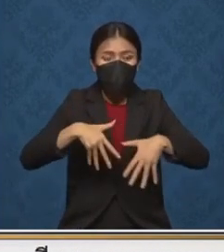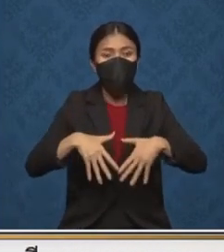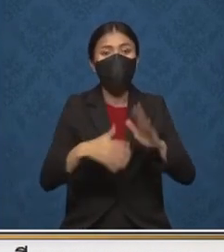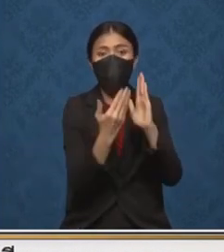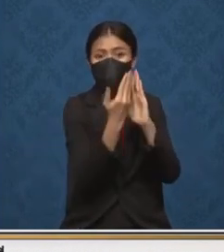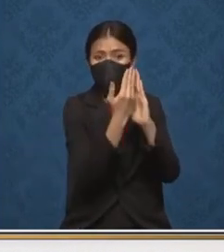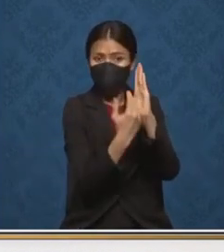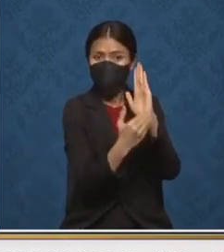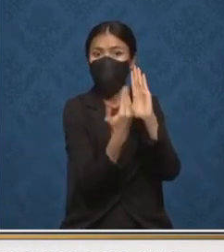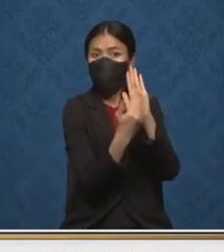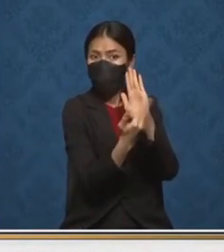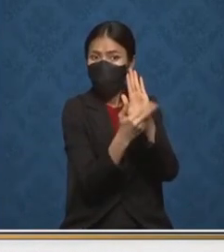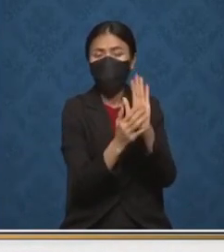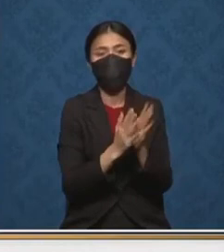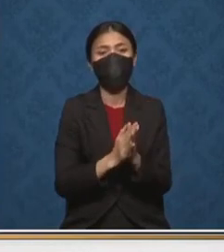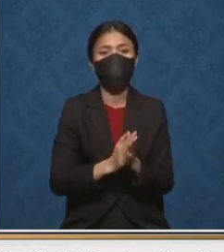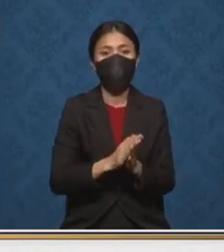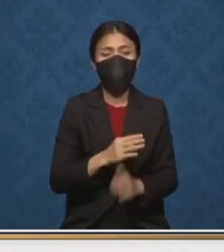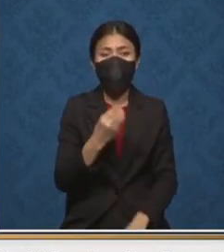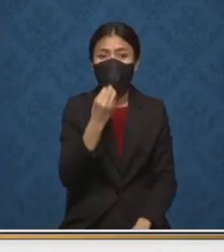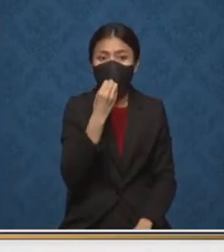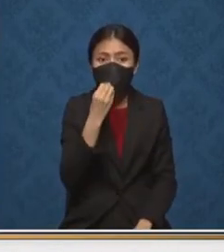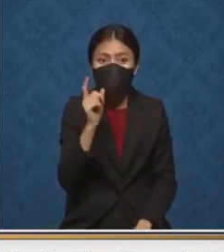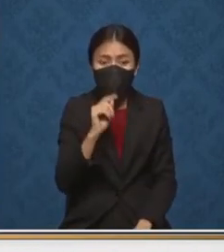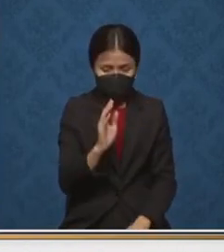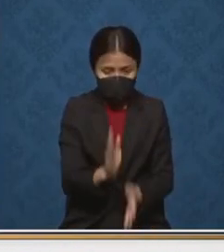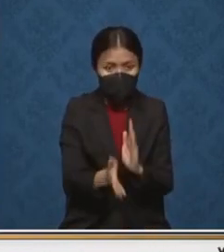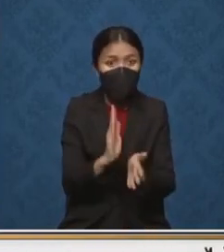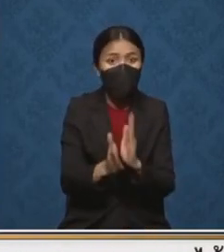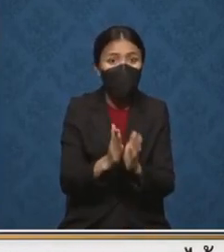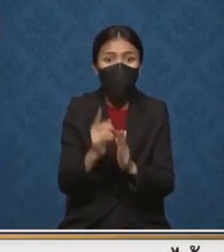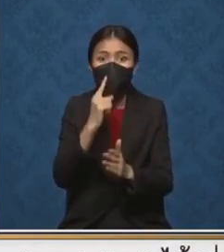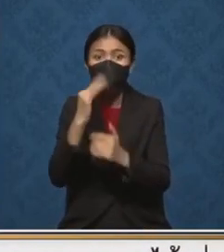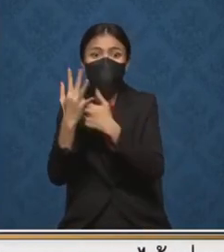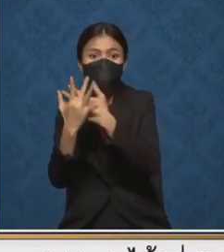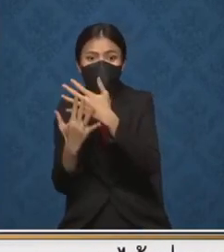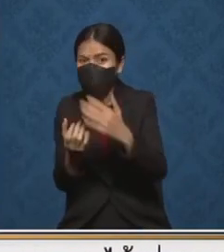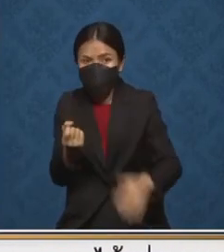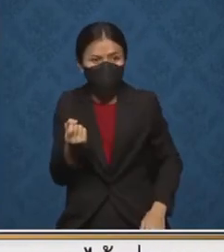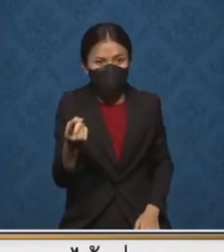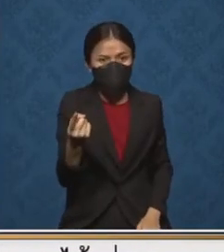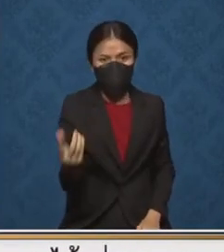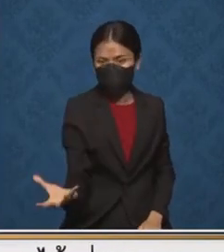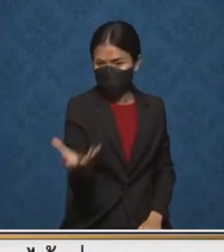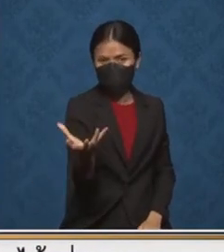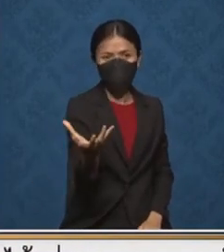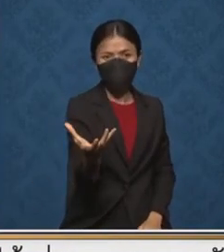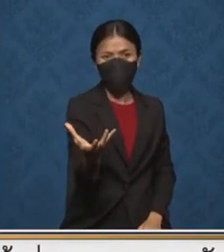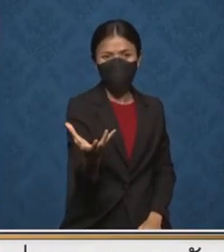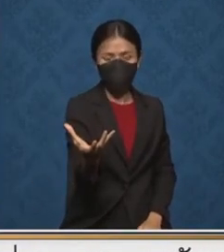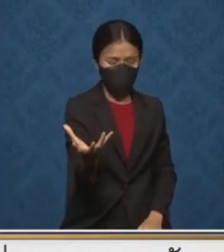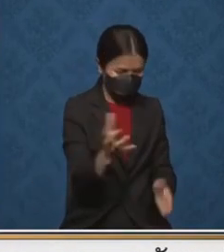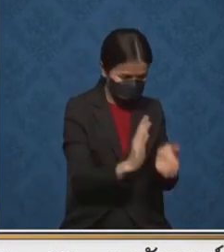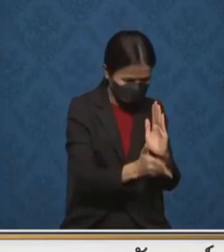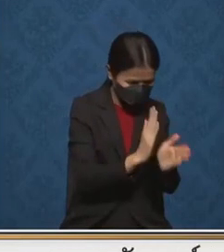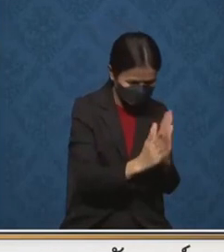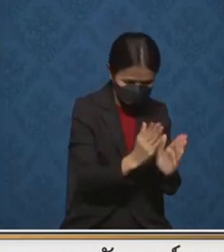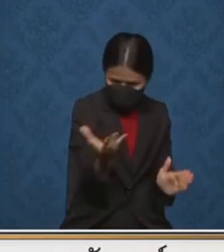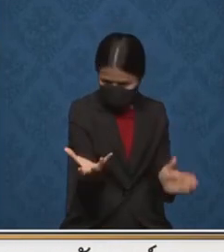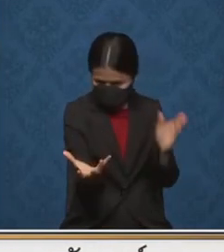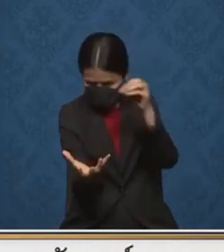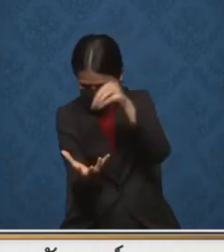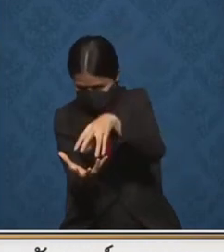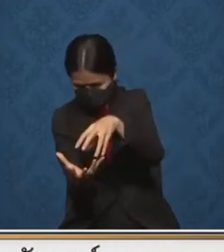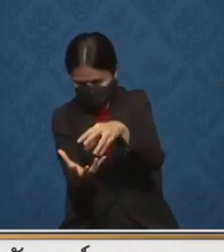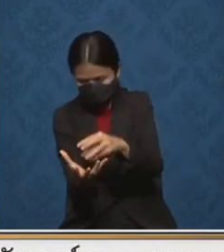แล้วประธานลาบเลือดสดเลือกอะเลือดมีอันตรายมากพอสมควรคะ